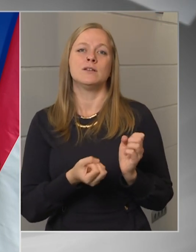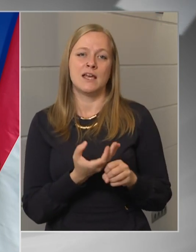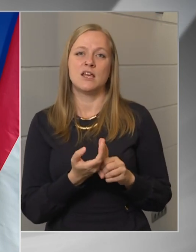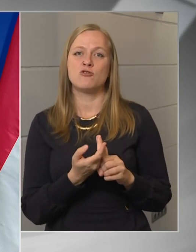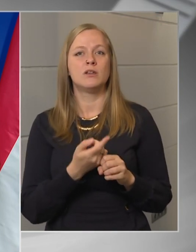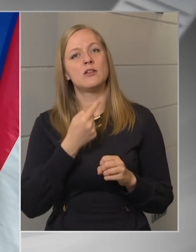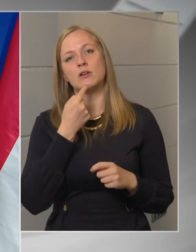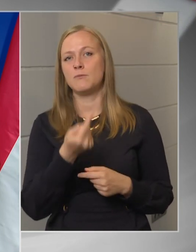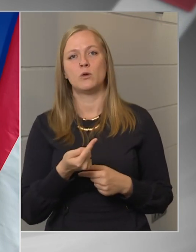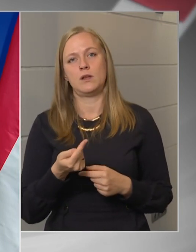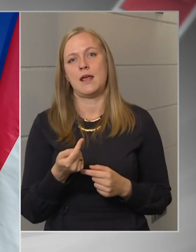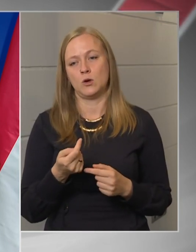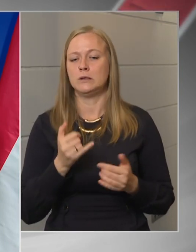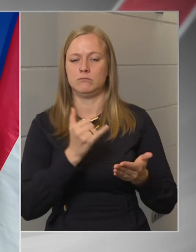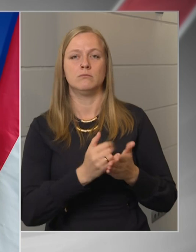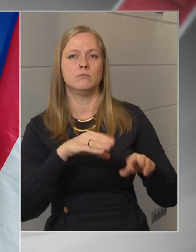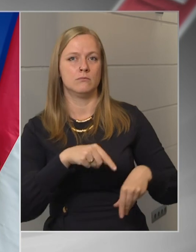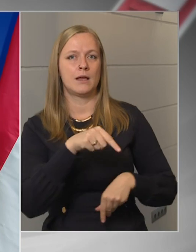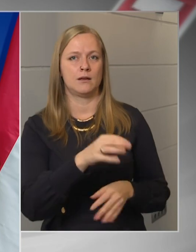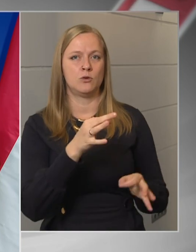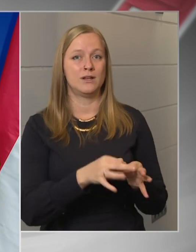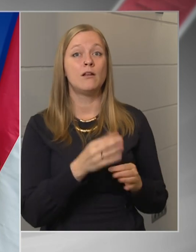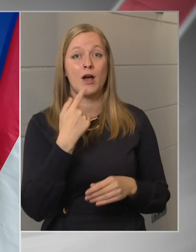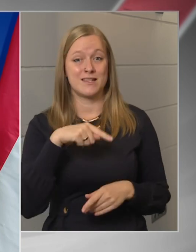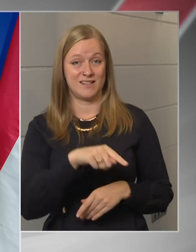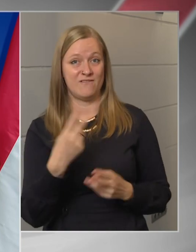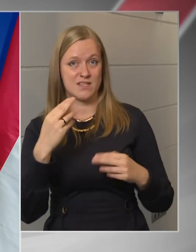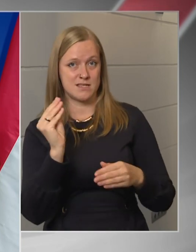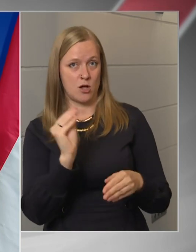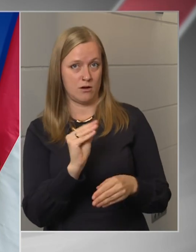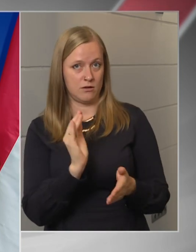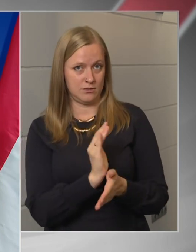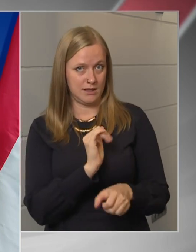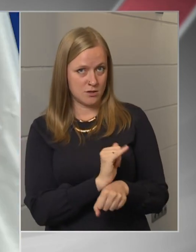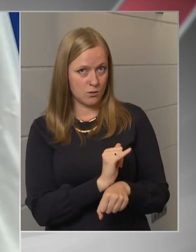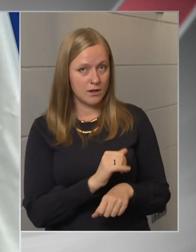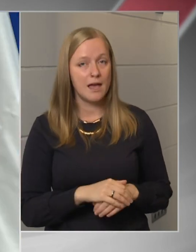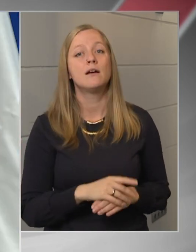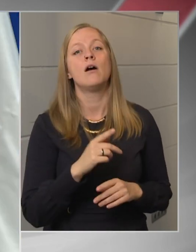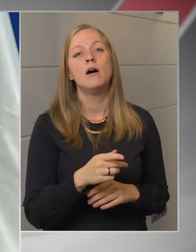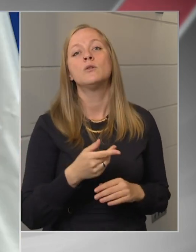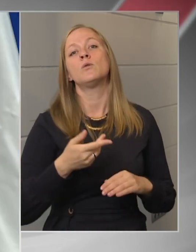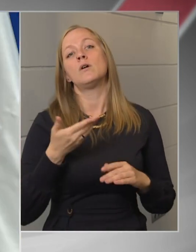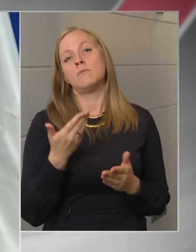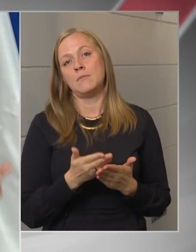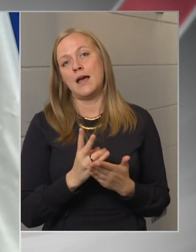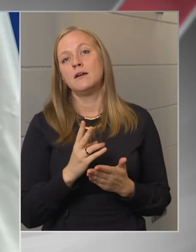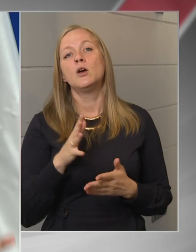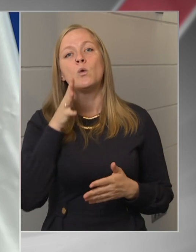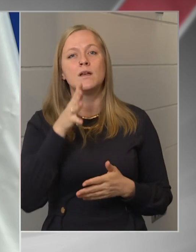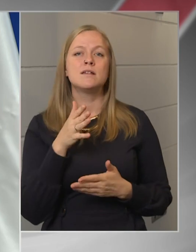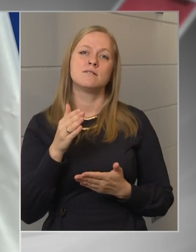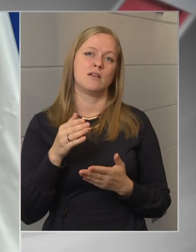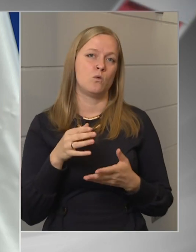igazolnák vissza. Ha pedig ezt visszaigazolják, akkor a kohéziós pénzek kifizetése megtörténhet, számlákat